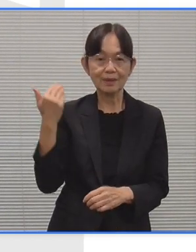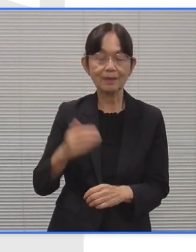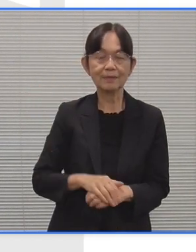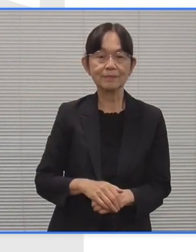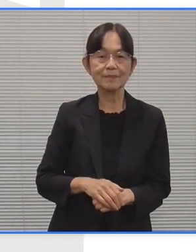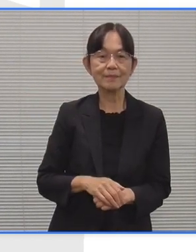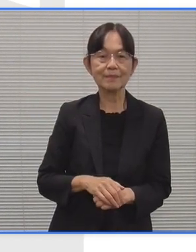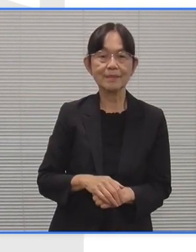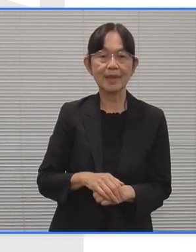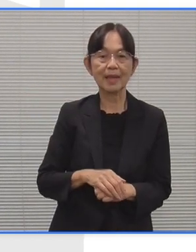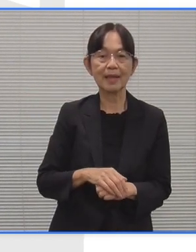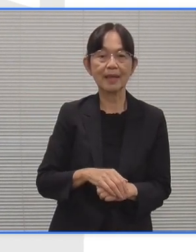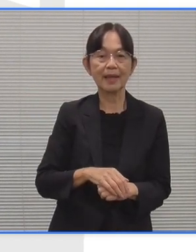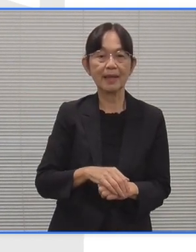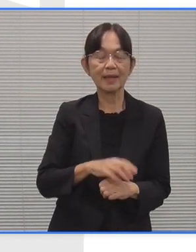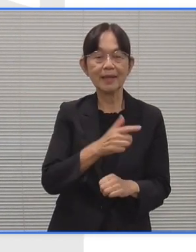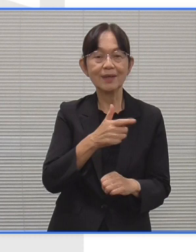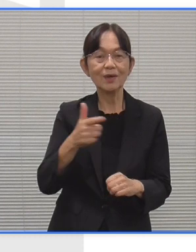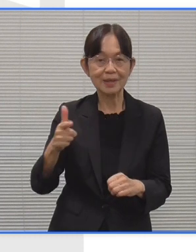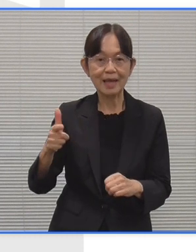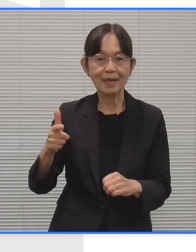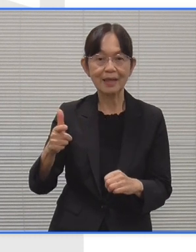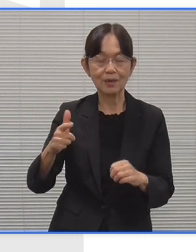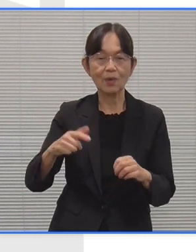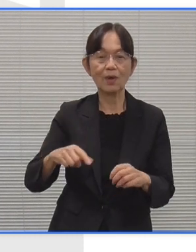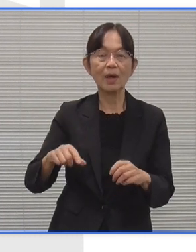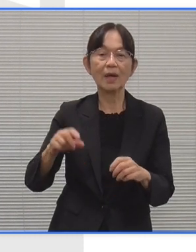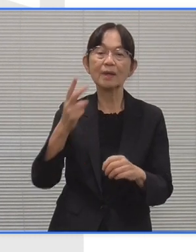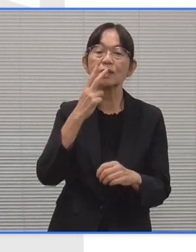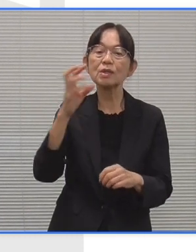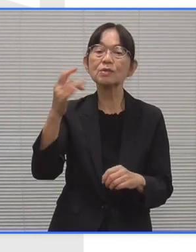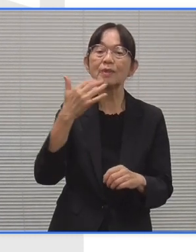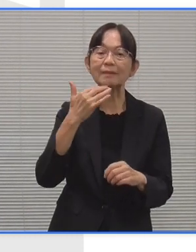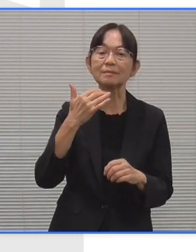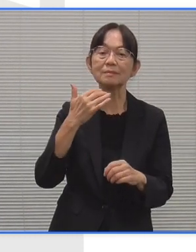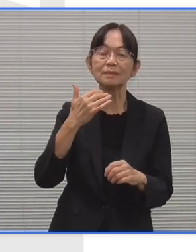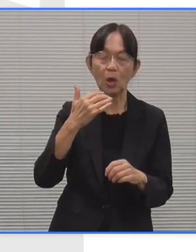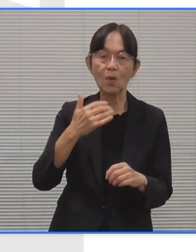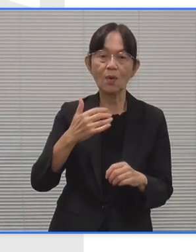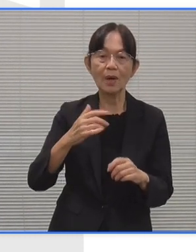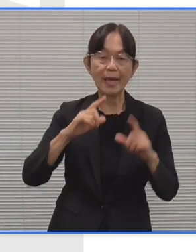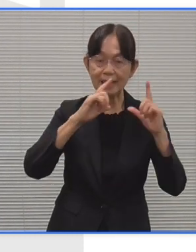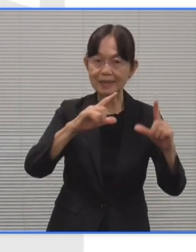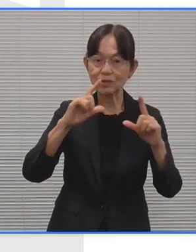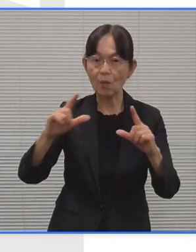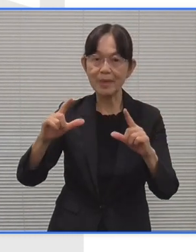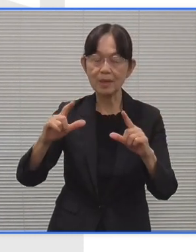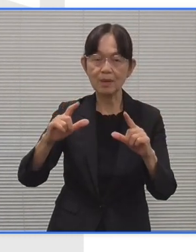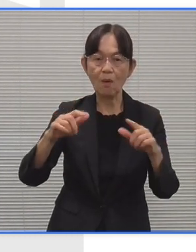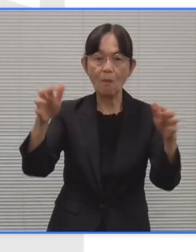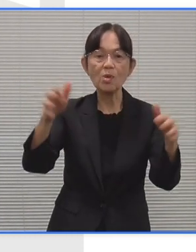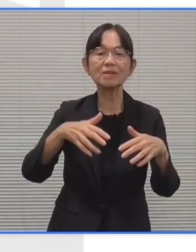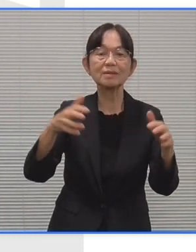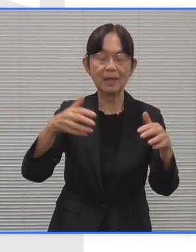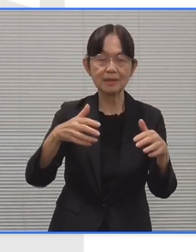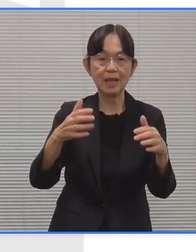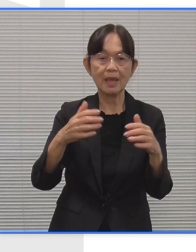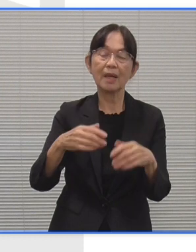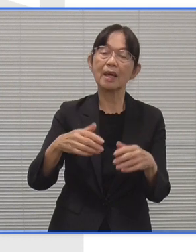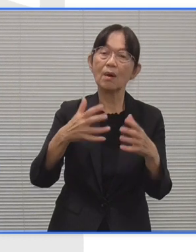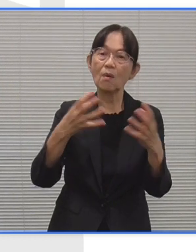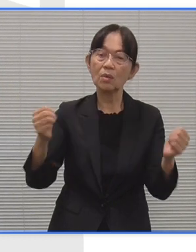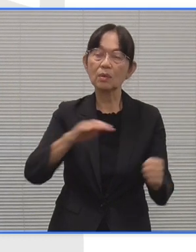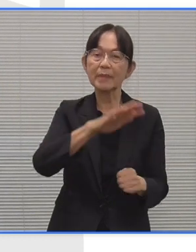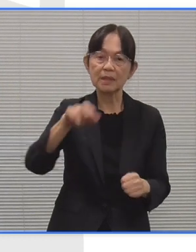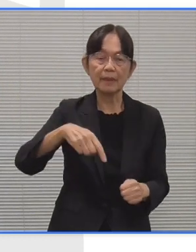受動喫煙防止のキャッチコピーというのを募集をいたしまして、これも多くの皆様から107